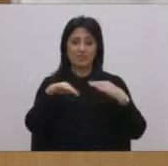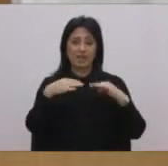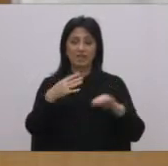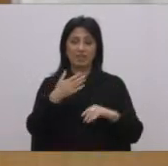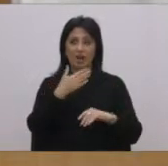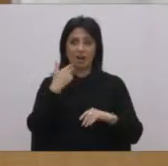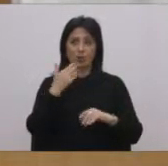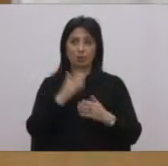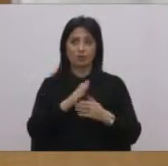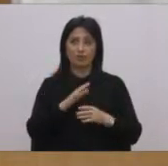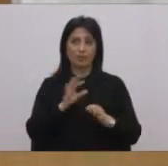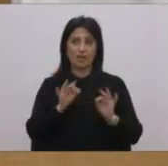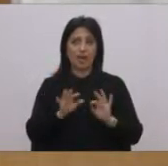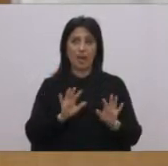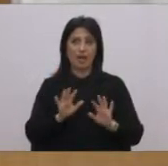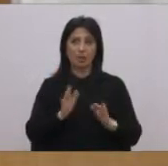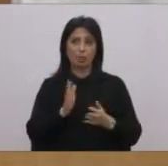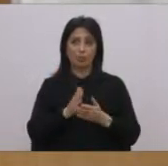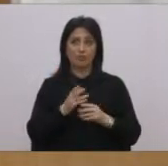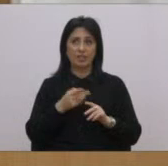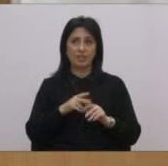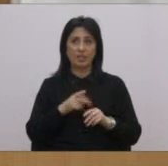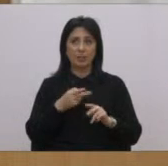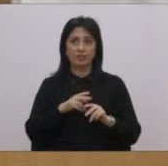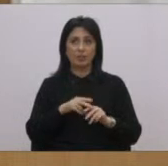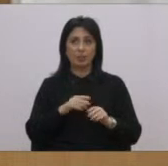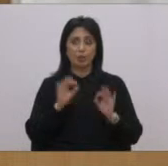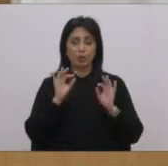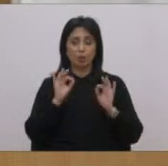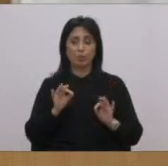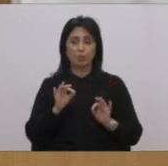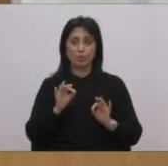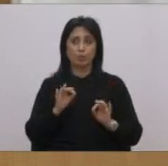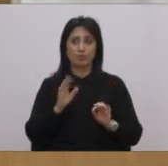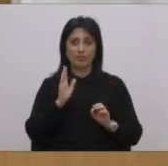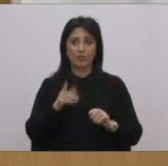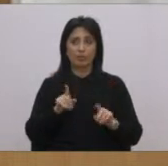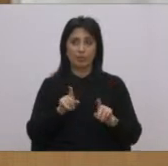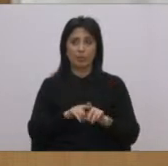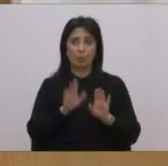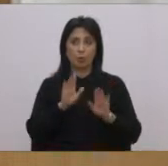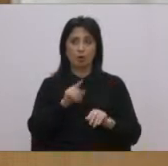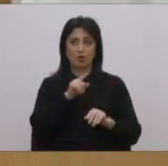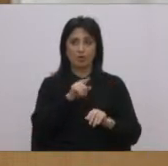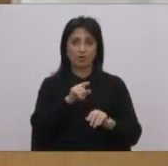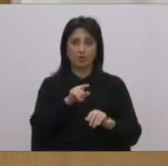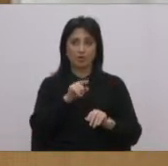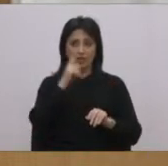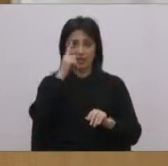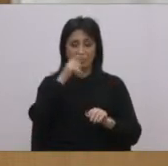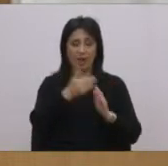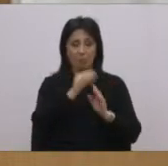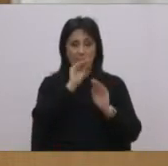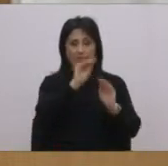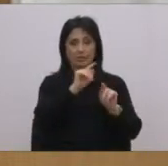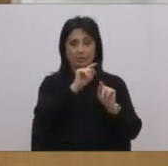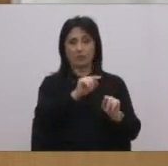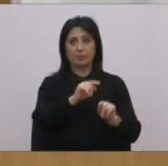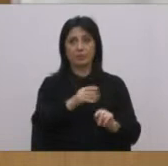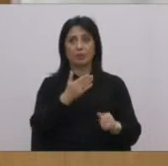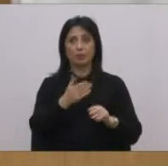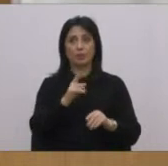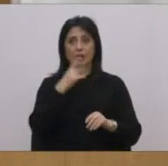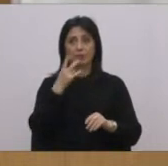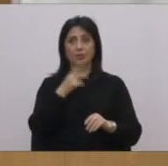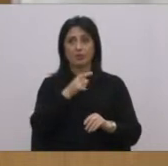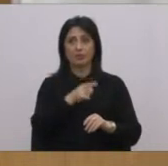khondet. Ara normaluroba es. Amitom subjekturi viknebode, ekha kholot kven ro gadagatekhot egambavi, imitoro tumtsa